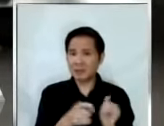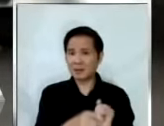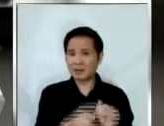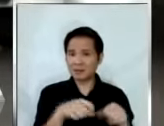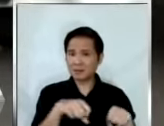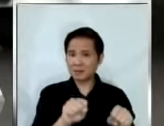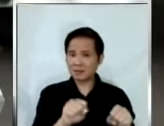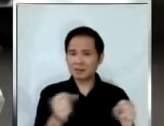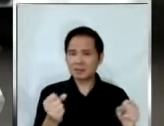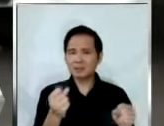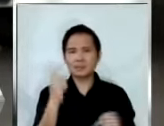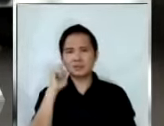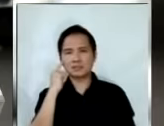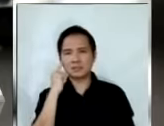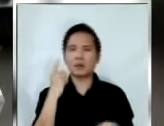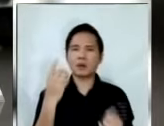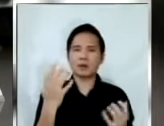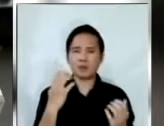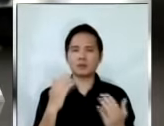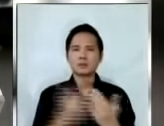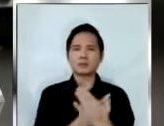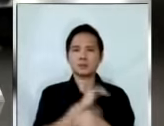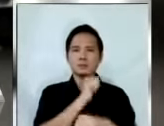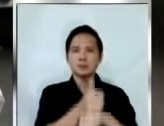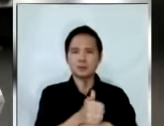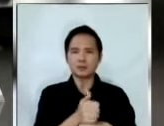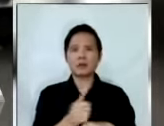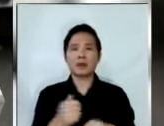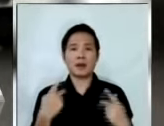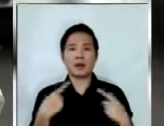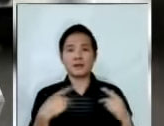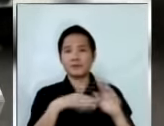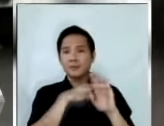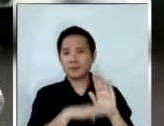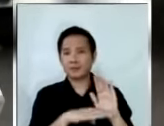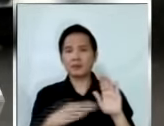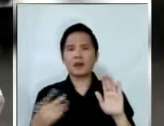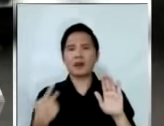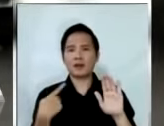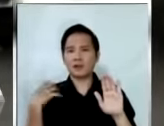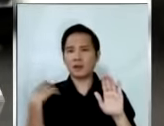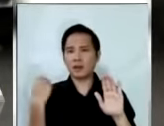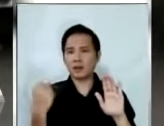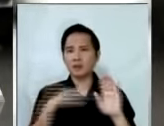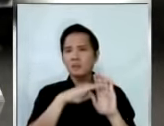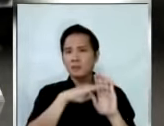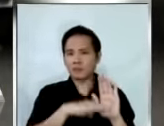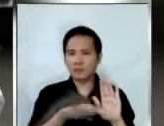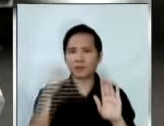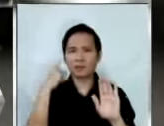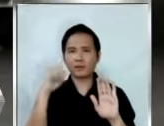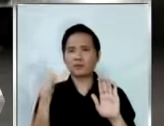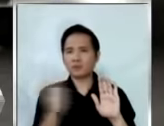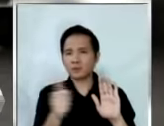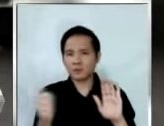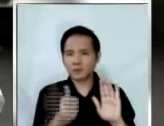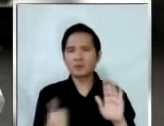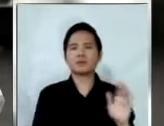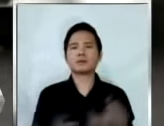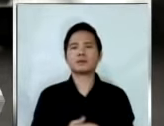dinadraft po yung guidelines in terms of other safety health protocols ng mga transport agencies like DOTR, MMDA.